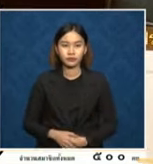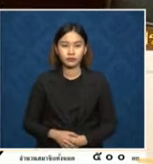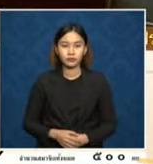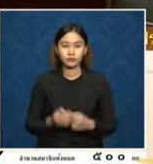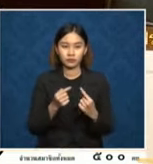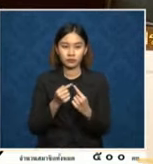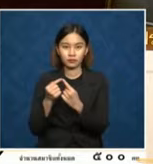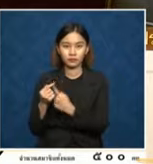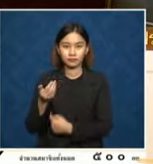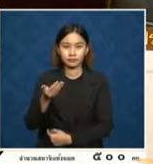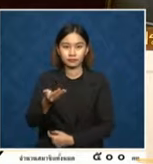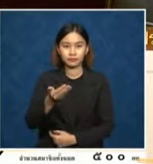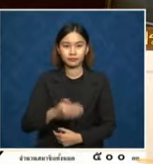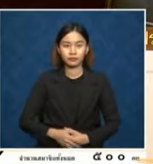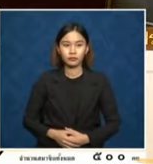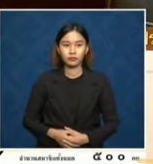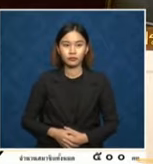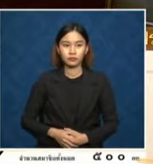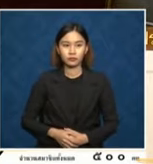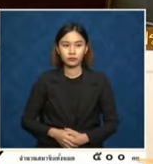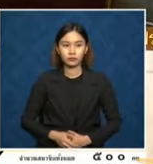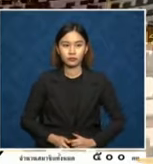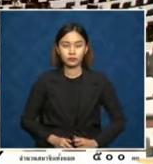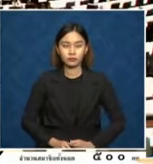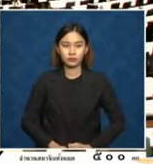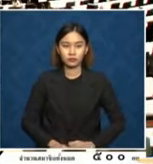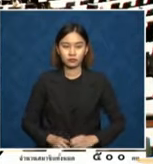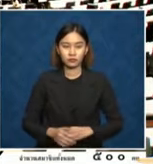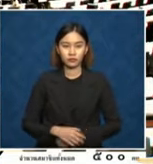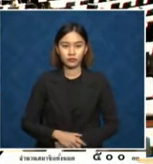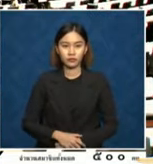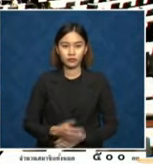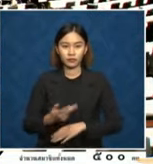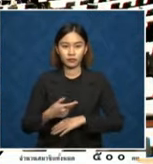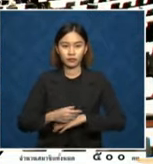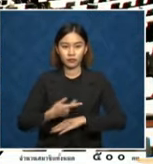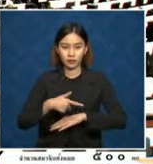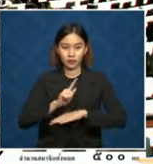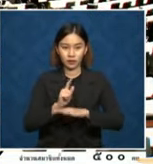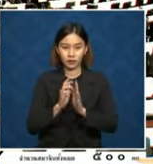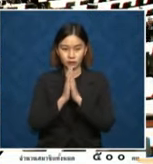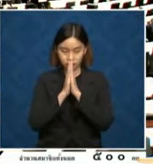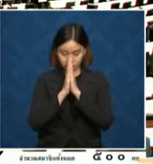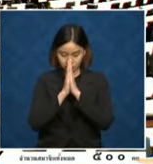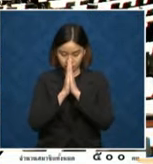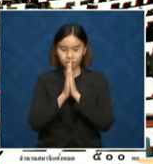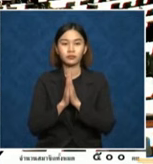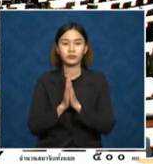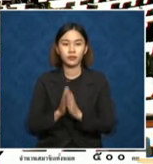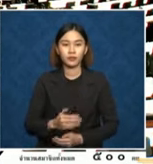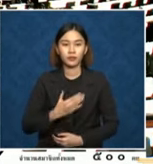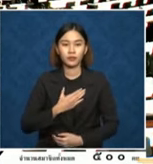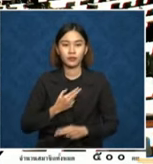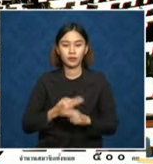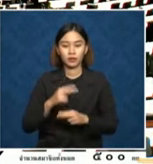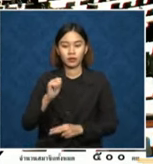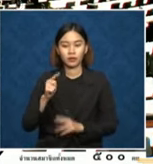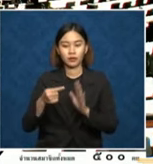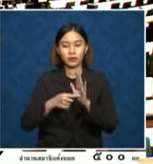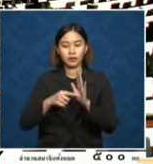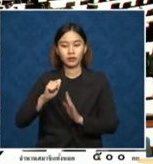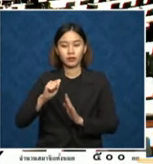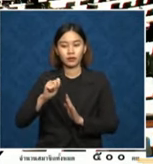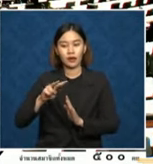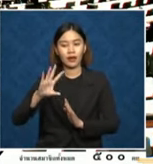ครับขอเชิญท่านณัฐชาบุญชัยอินสวัสดิ์ครับ ครับเรียนท่านประธานสภาผู้แทนราษฎรที่เคารพครับผมณัฐชาบุ